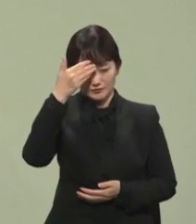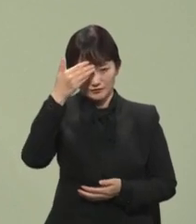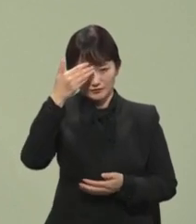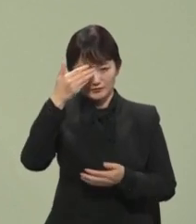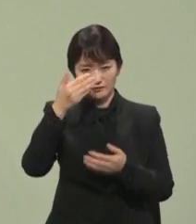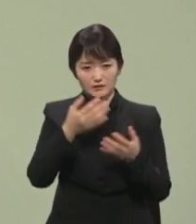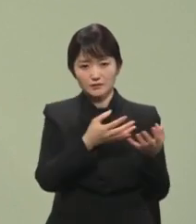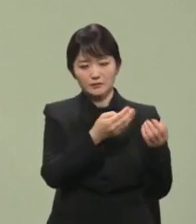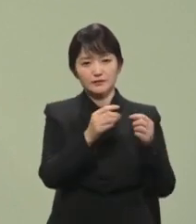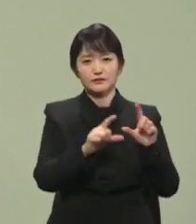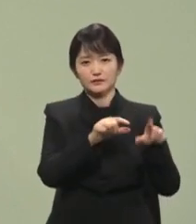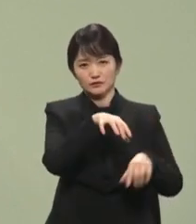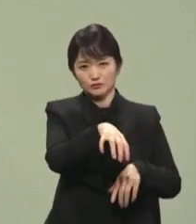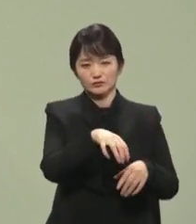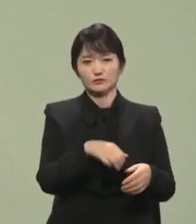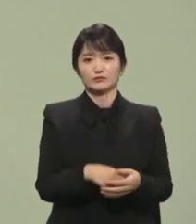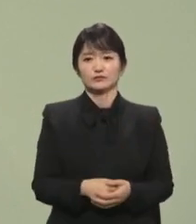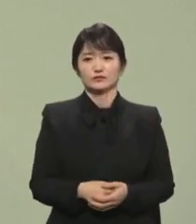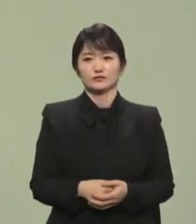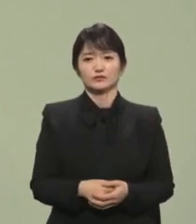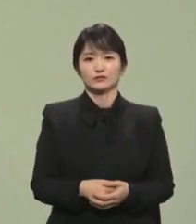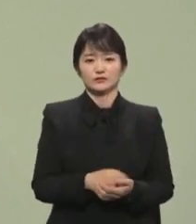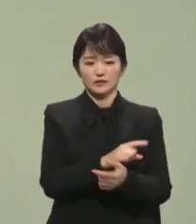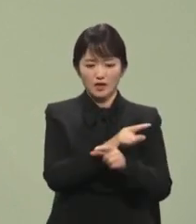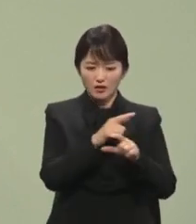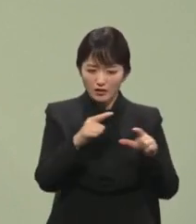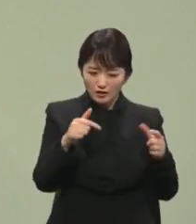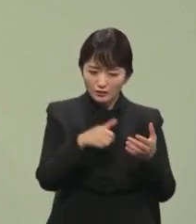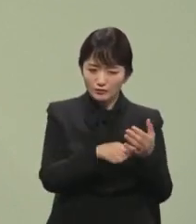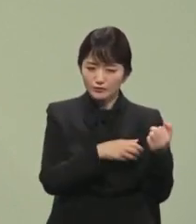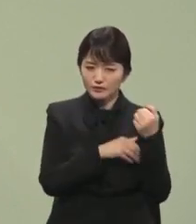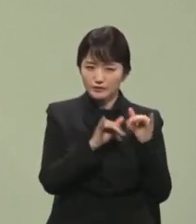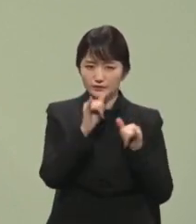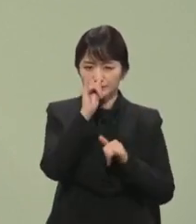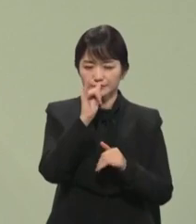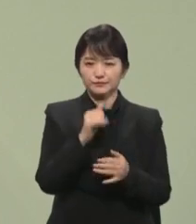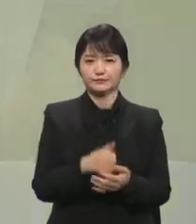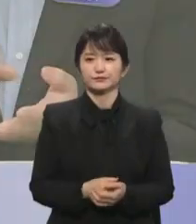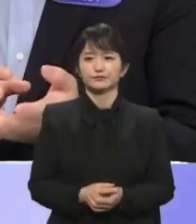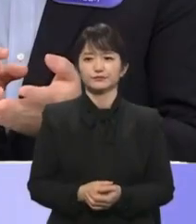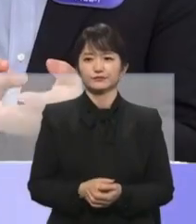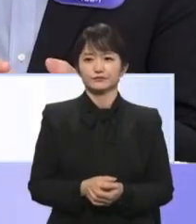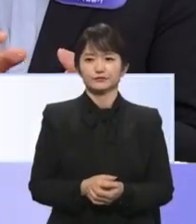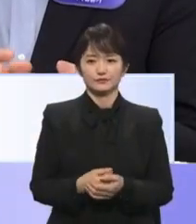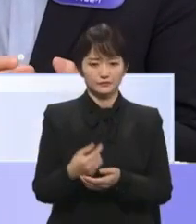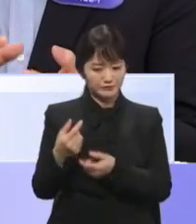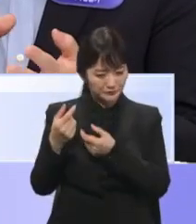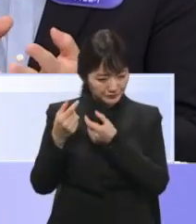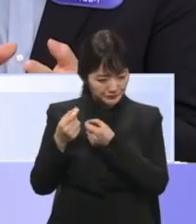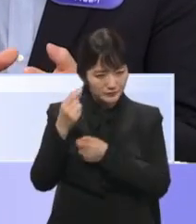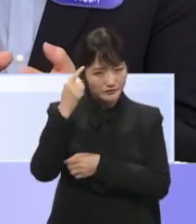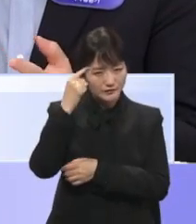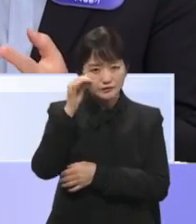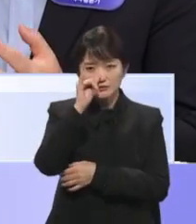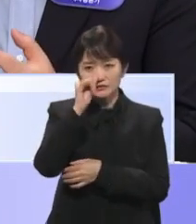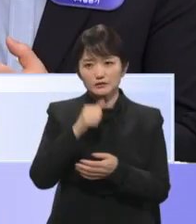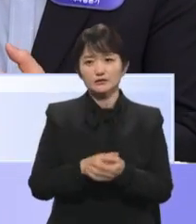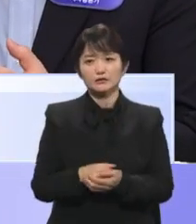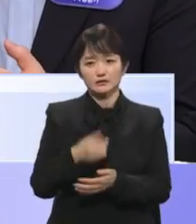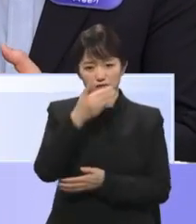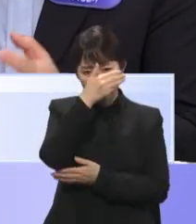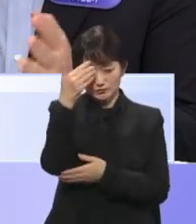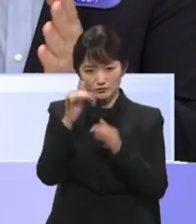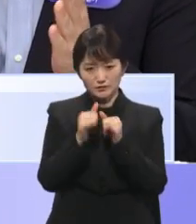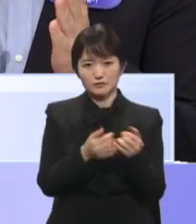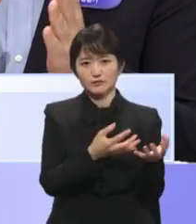복합적인 지금지 이 뭐랄까 유권자 구성을 가지고 있거든요 그런 상황 때문에 보수적이라고 하면 또 보수적인 부분도 있는데 젊은 세대가 많이